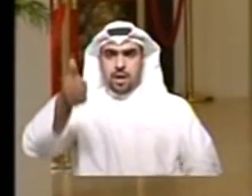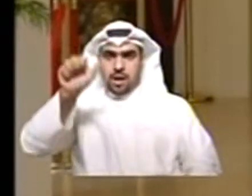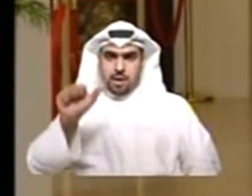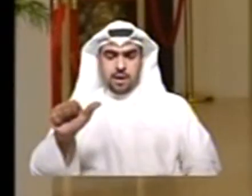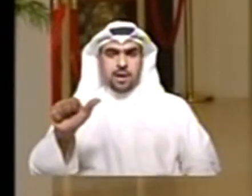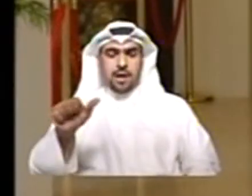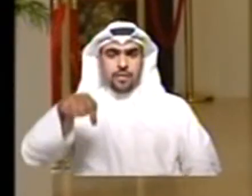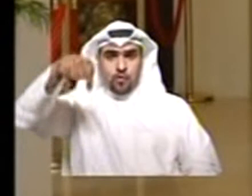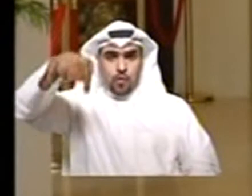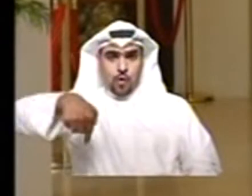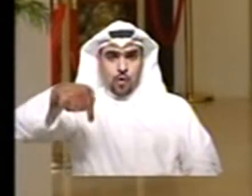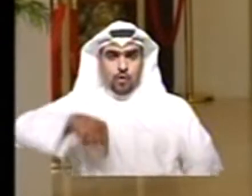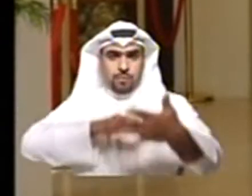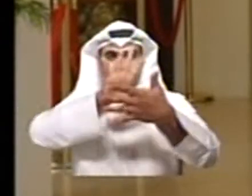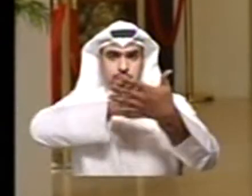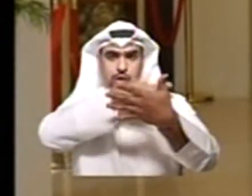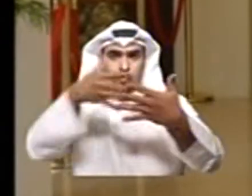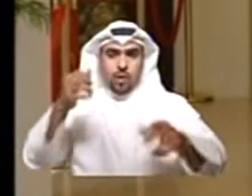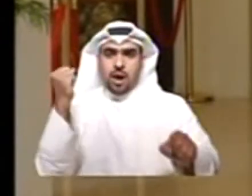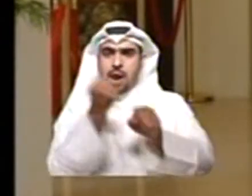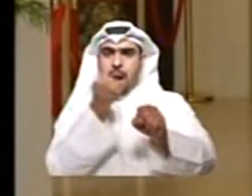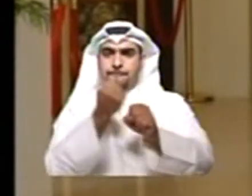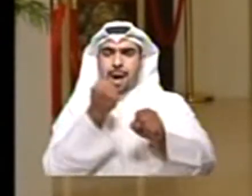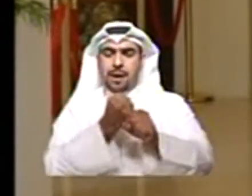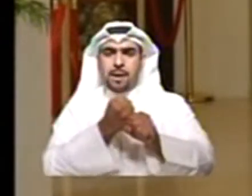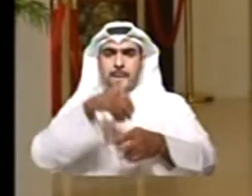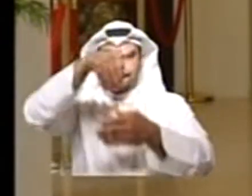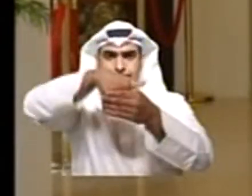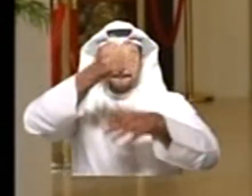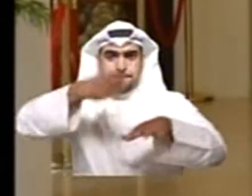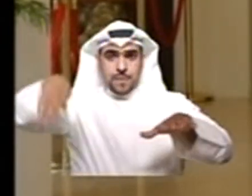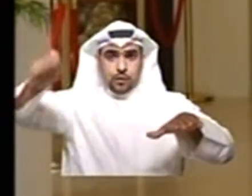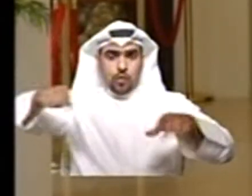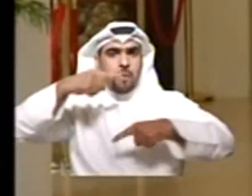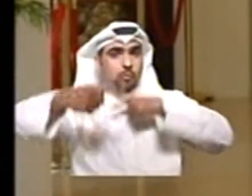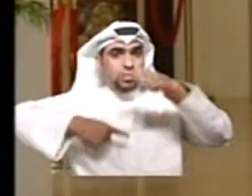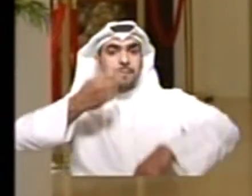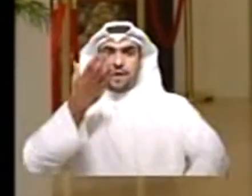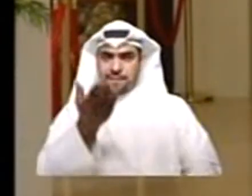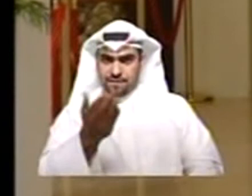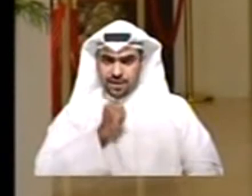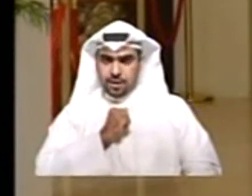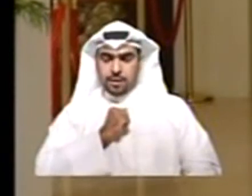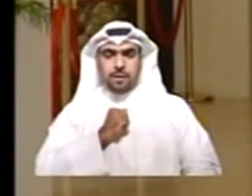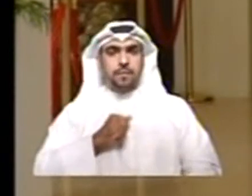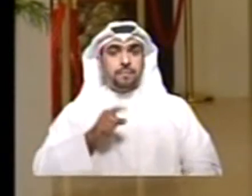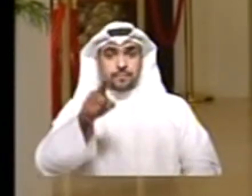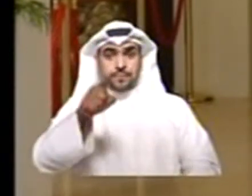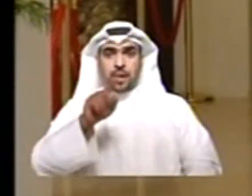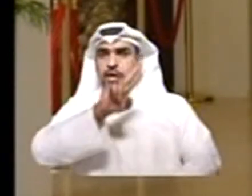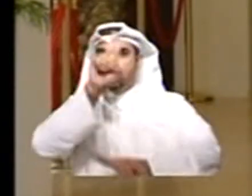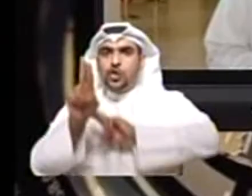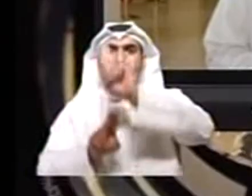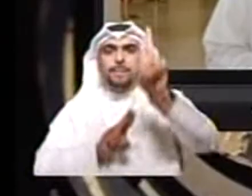يعني جدول أعمال مجلس الأمة ما زال مستمر حتى بعد الاستجواب، هناك أيضا جدول أعمال سوف